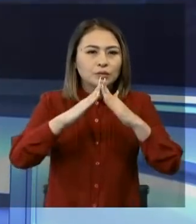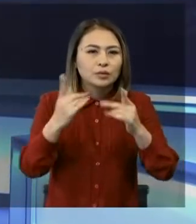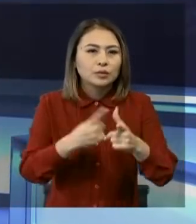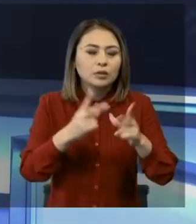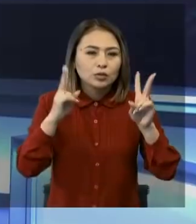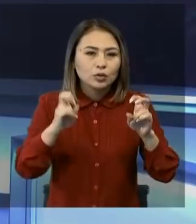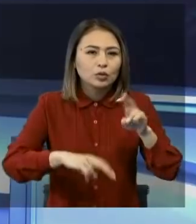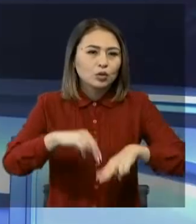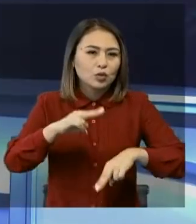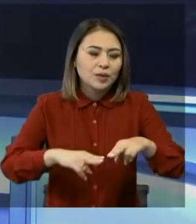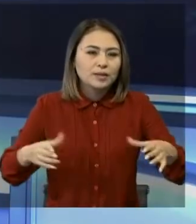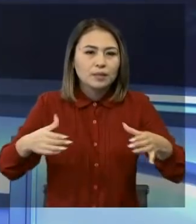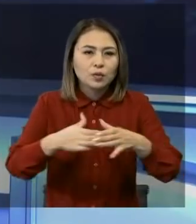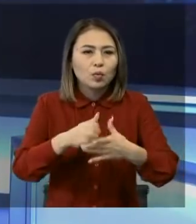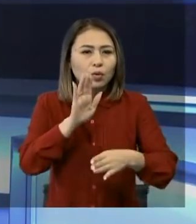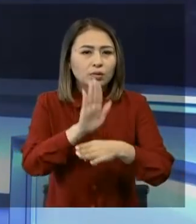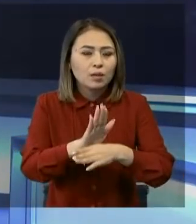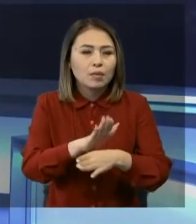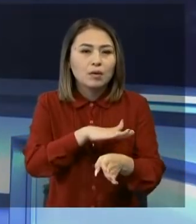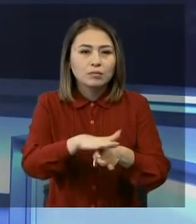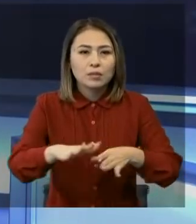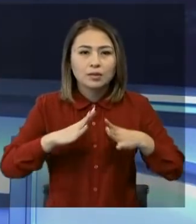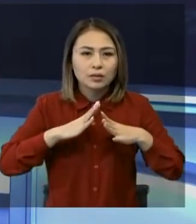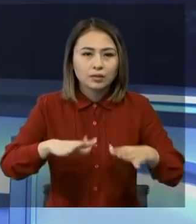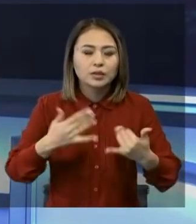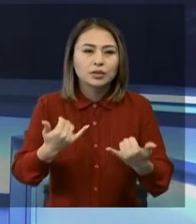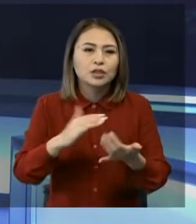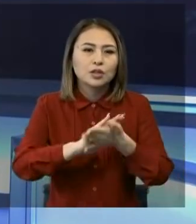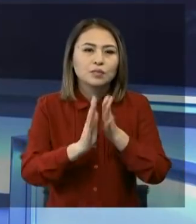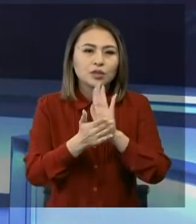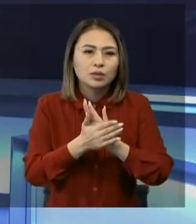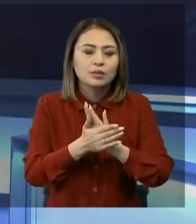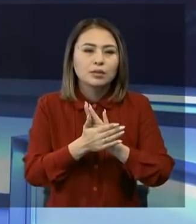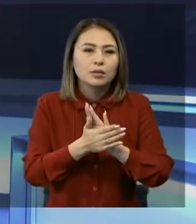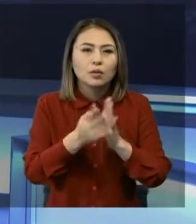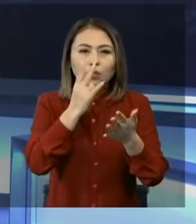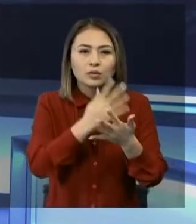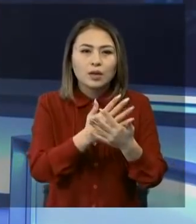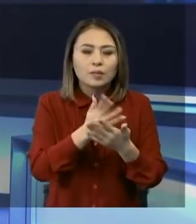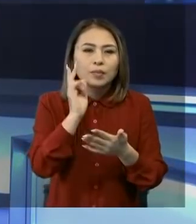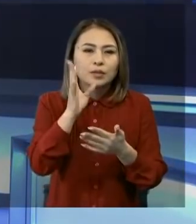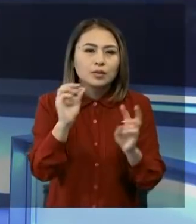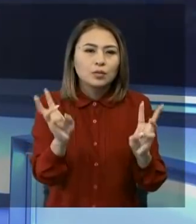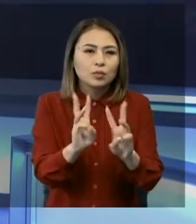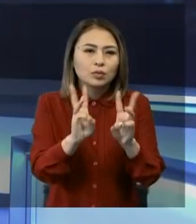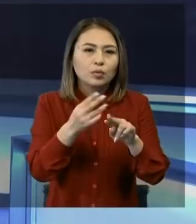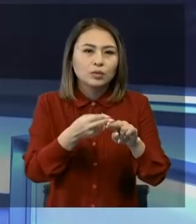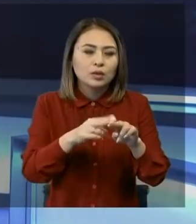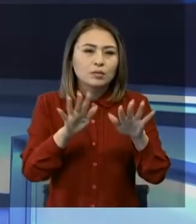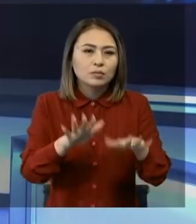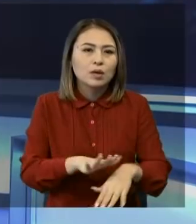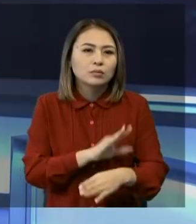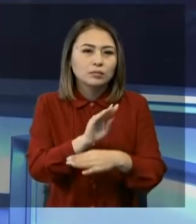тұрғындары құрылыс мекемесінің талапты орындамағанын айтады. Яғни, келісім шартта көрсетілгенде пәтер көгілдір